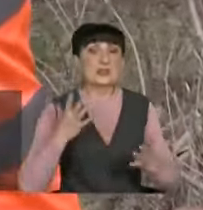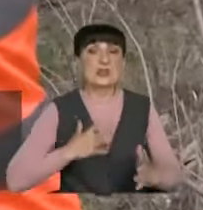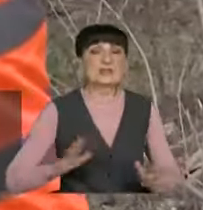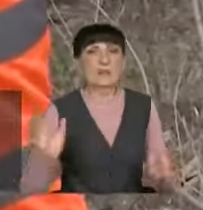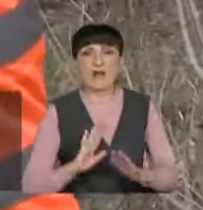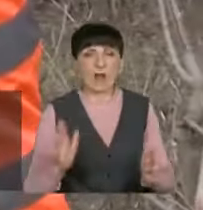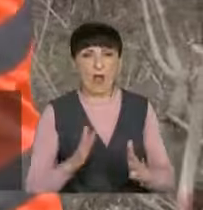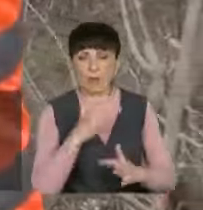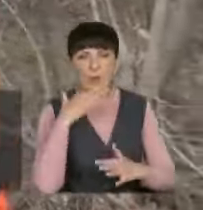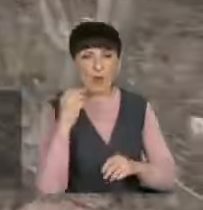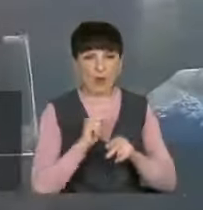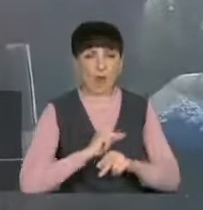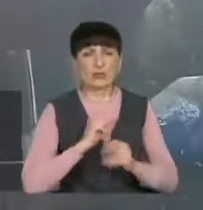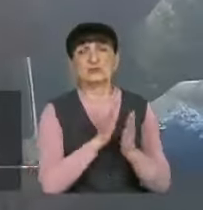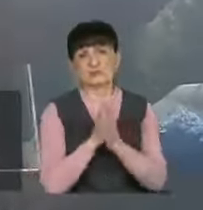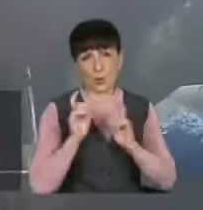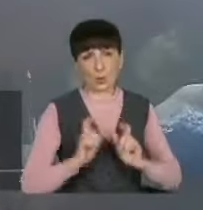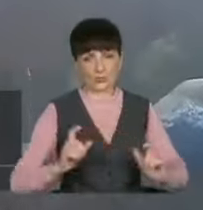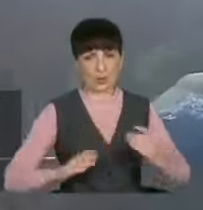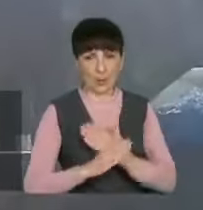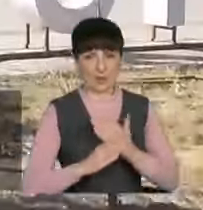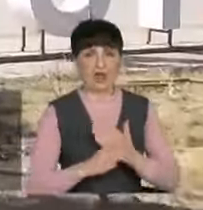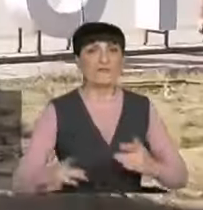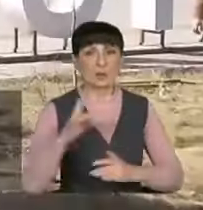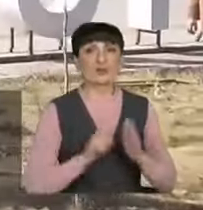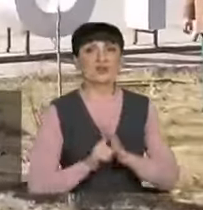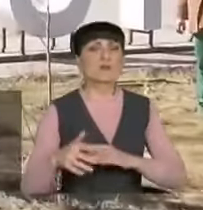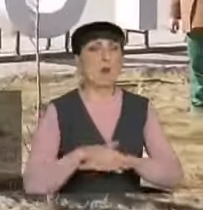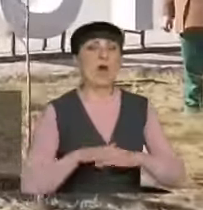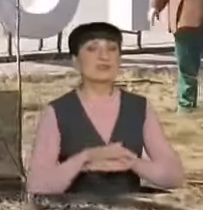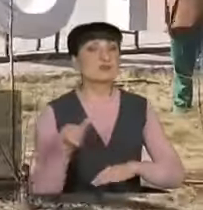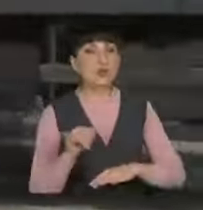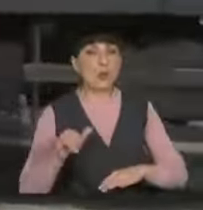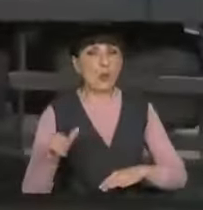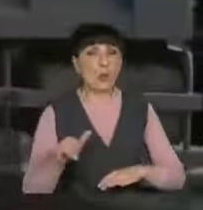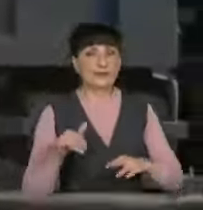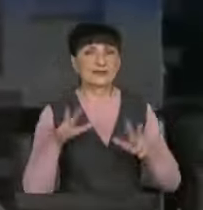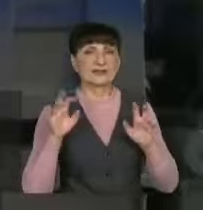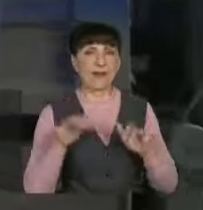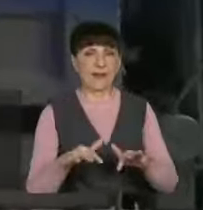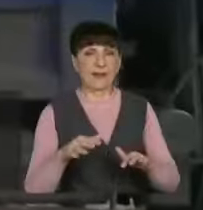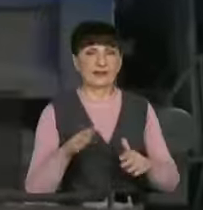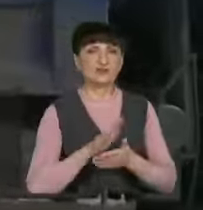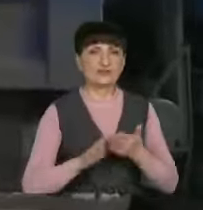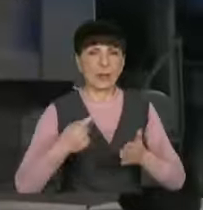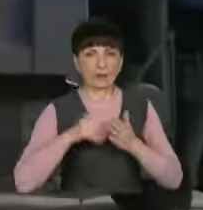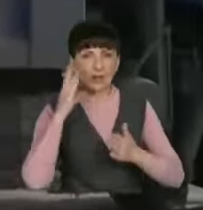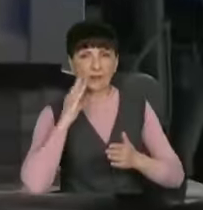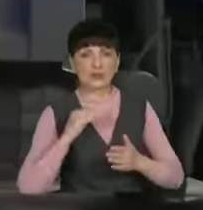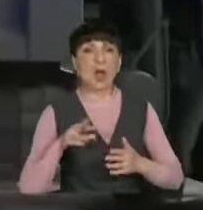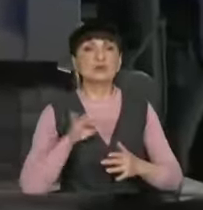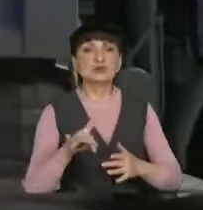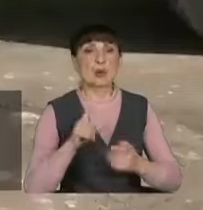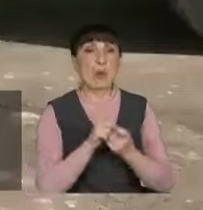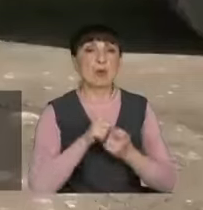объемом работы, поэтому они зовут на помощь жителей. В регионе начинаются массовые субботники по акции «ТЗ Казахстан». С мусором борются больше 300